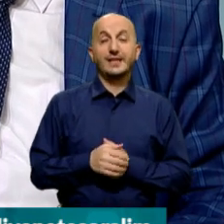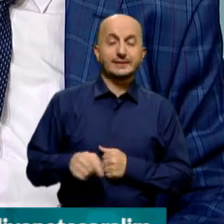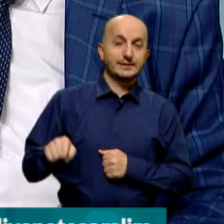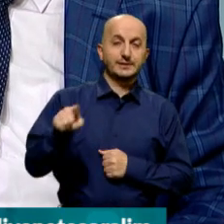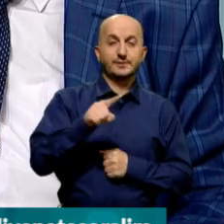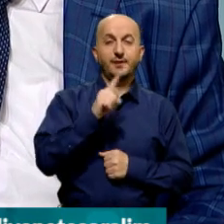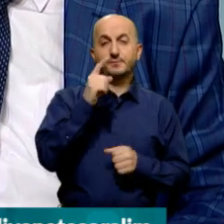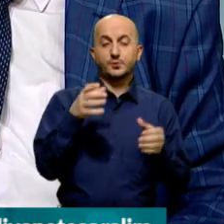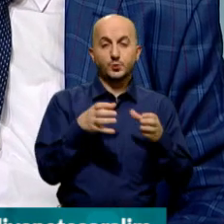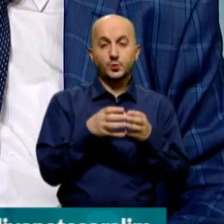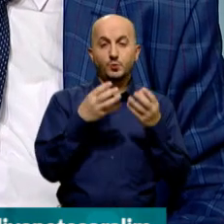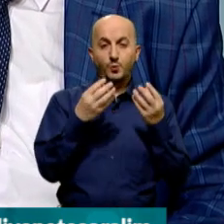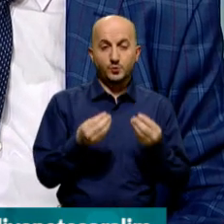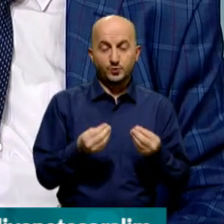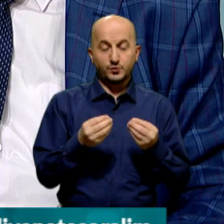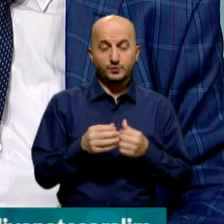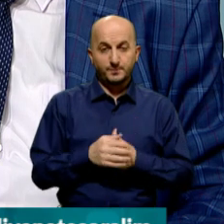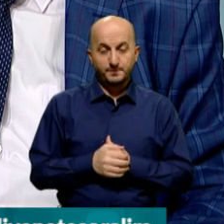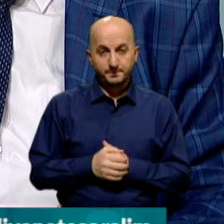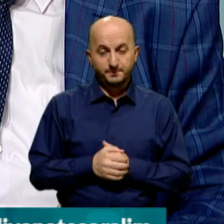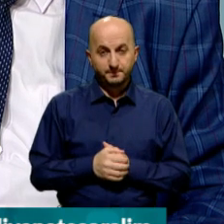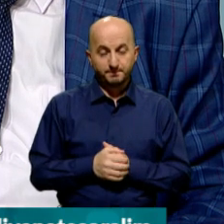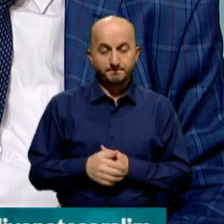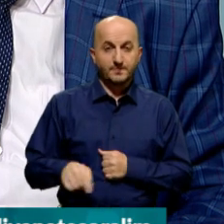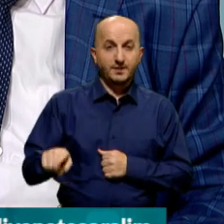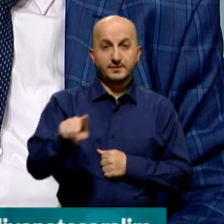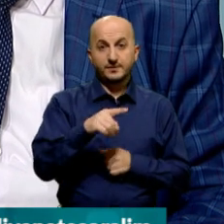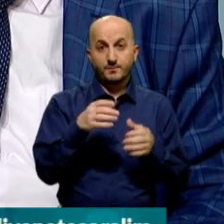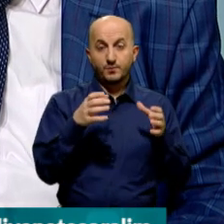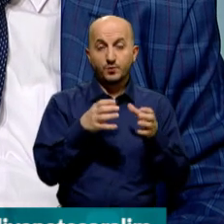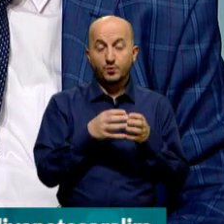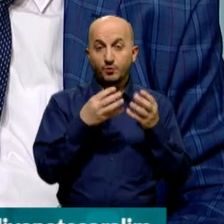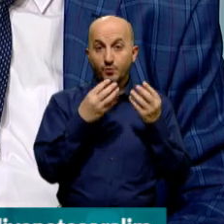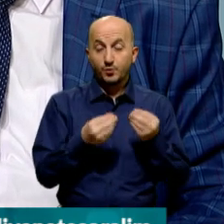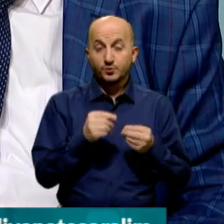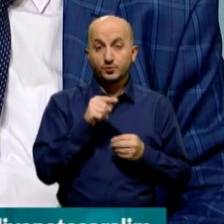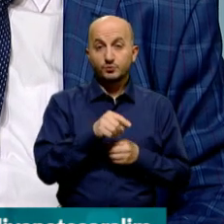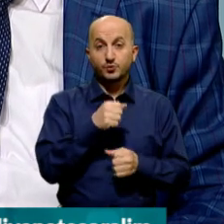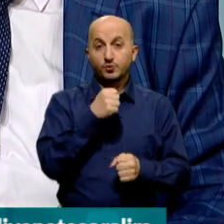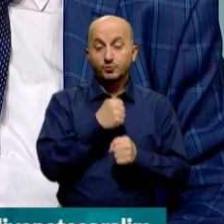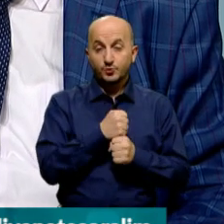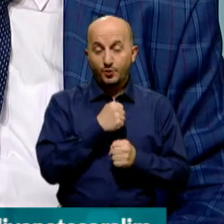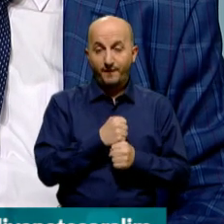Sizden bir grup olsun. وَلْتَكُمْ مِنْكُمْ تَائِفَ Sizden bir grup olsun. Bu grubun görevi ne?